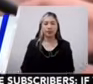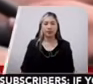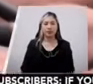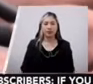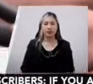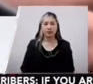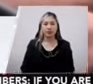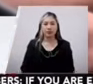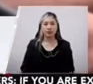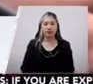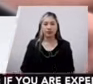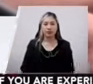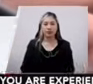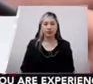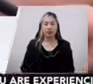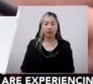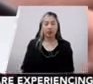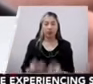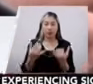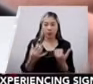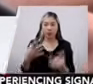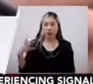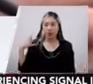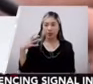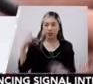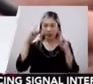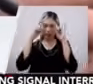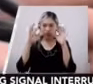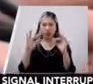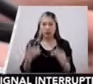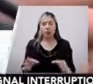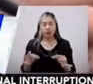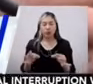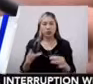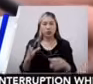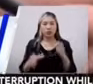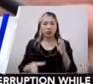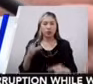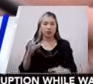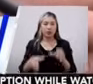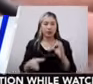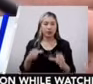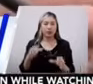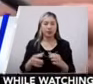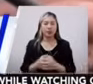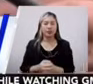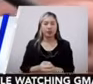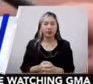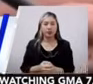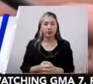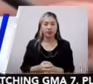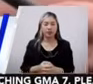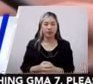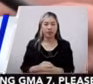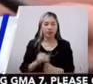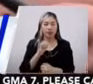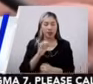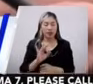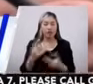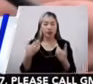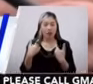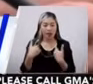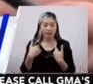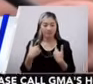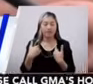Mag-aantay po tayo ng desisyon po ng korte kung maglalabas po ba ito ng commitment order para siya po